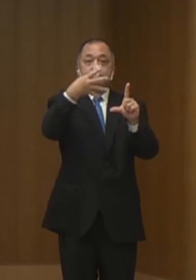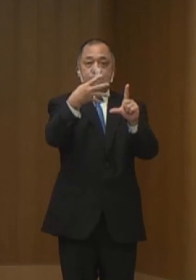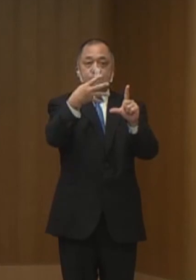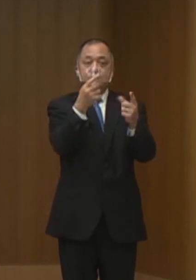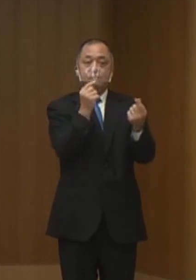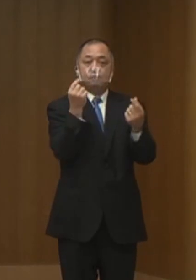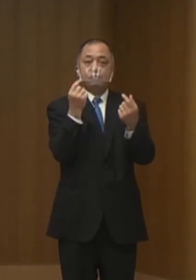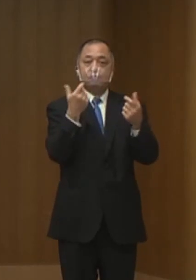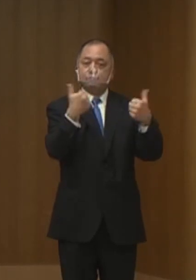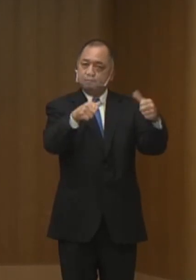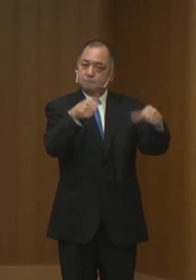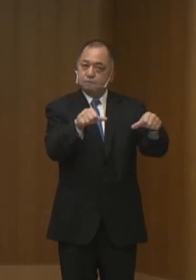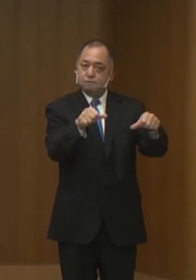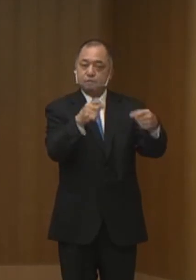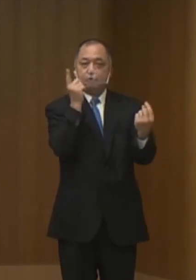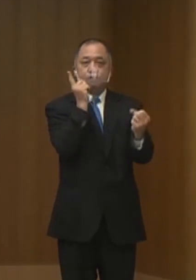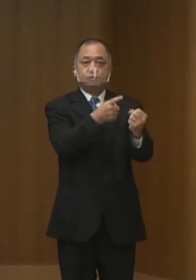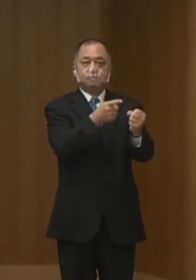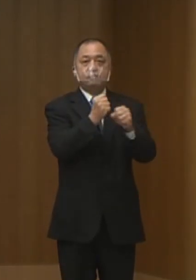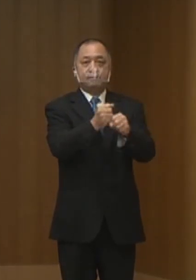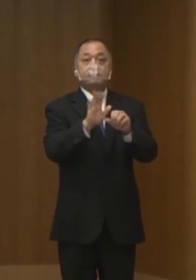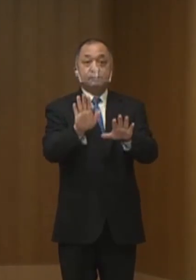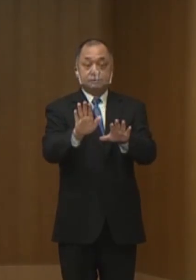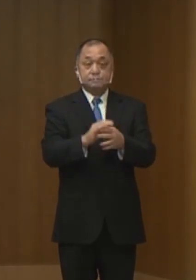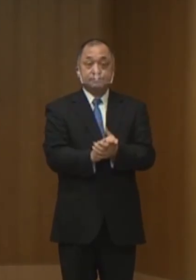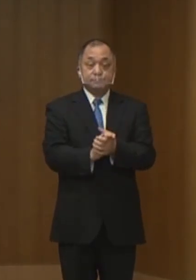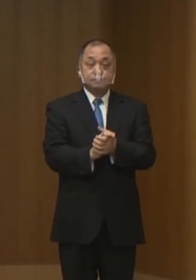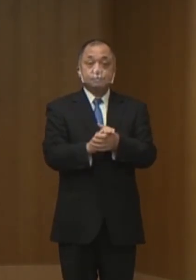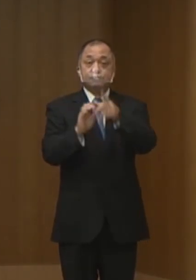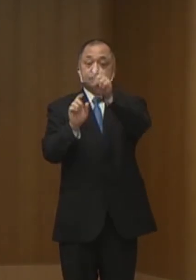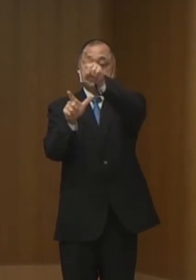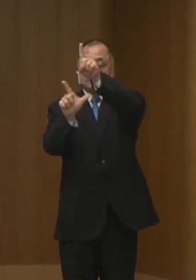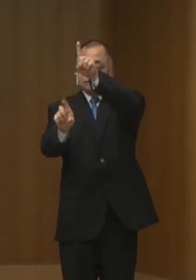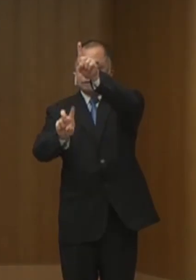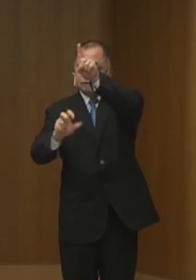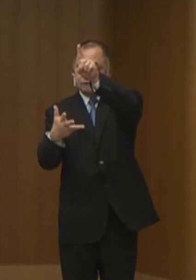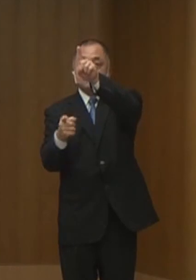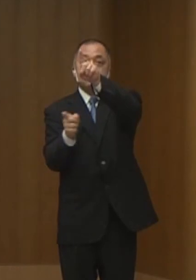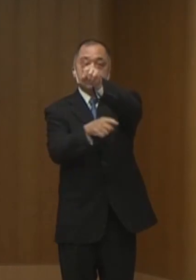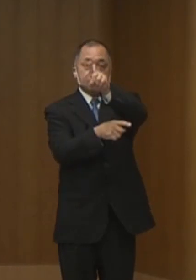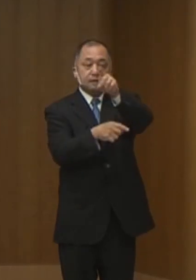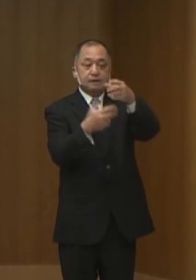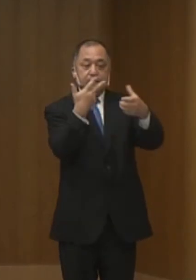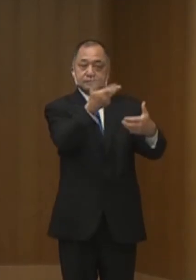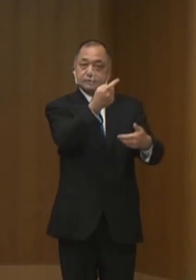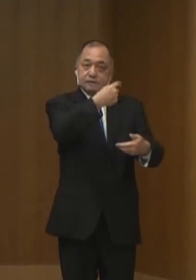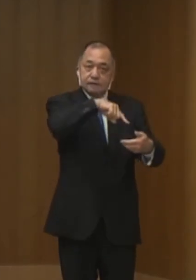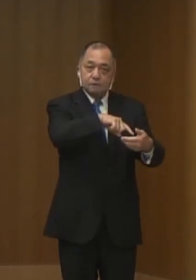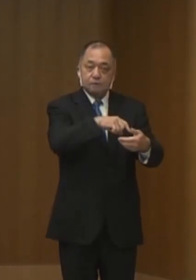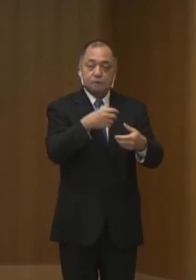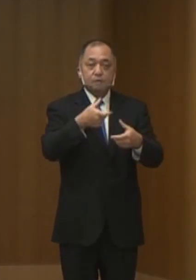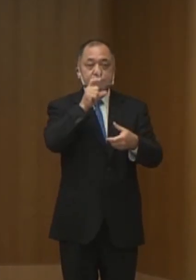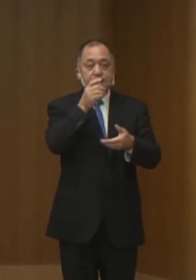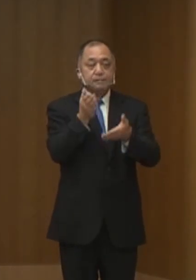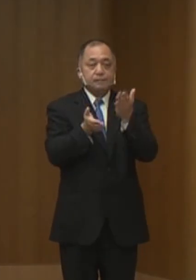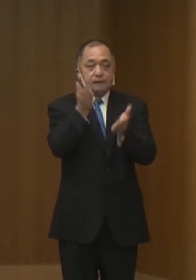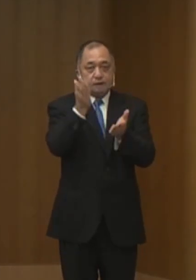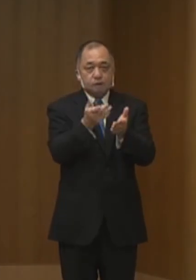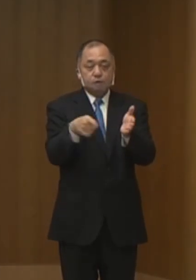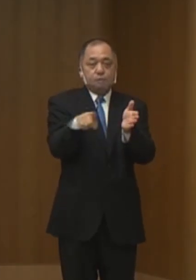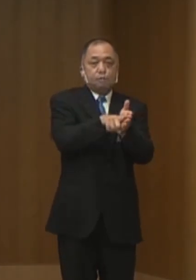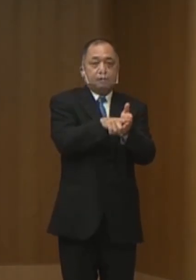置を講じております。11月28日からは市内の接待を伴う飲食店